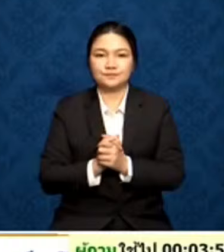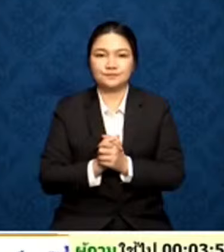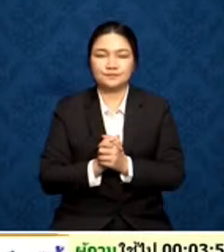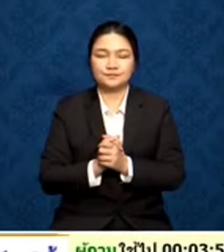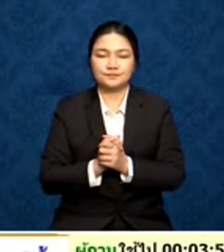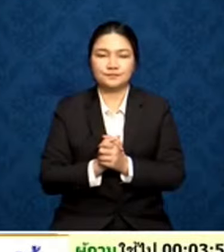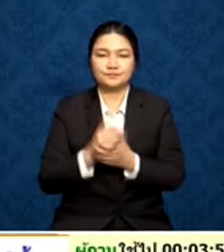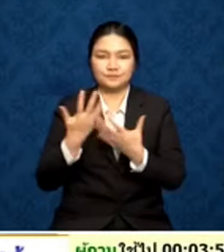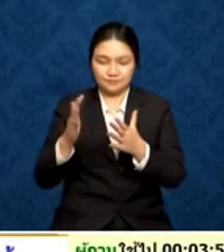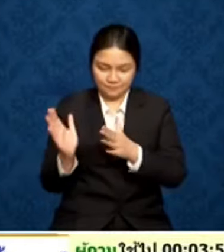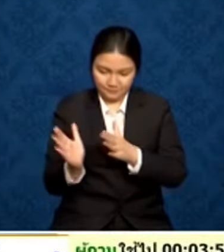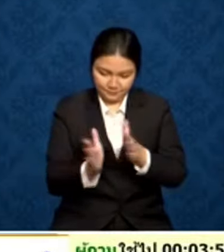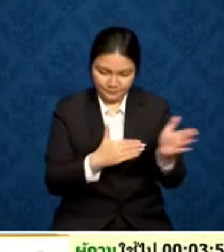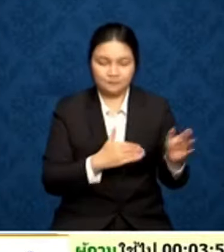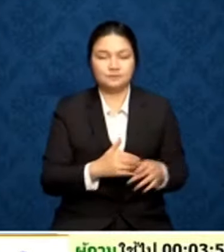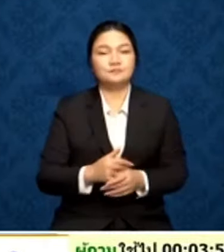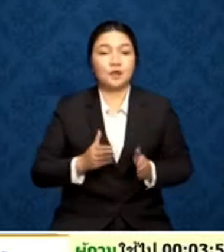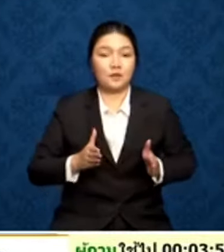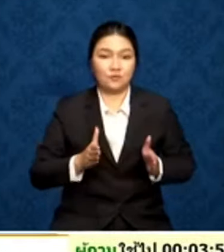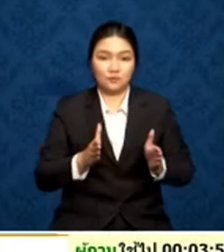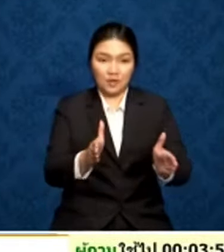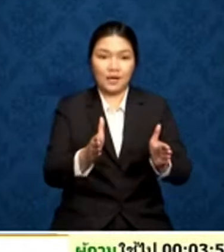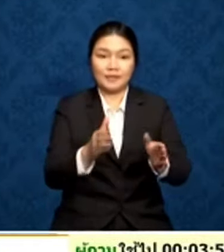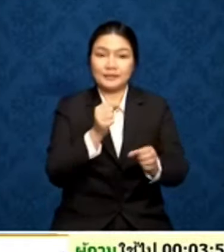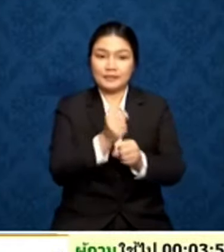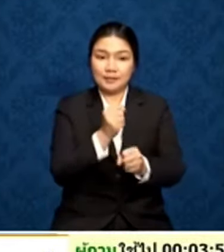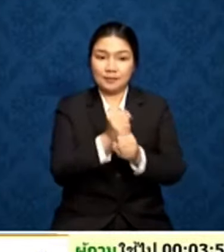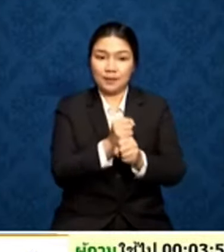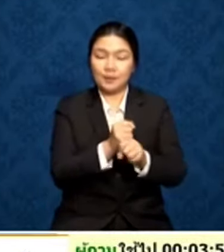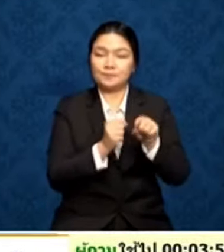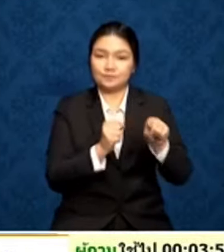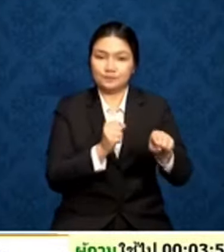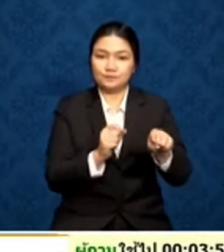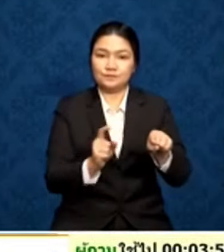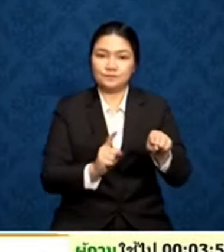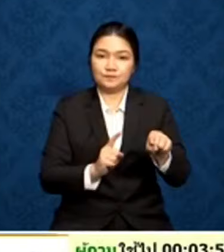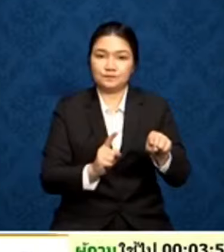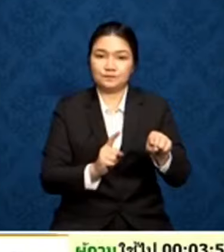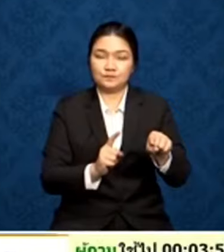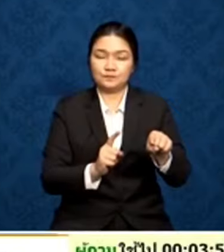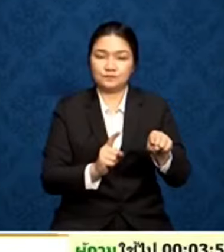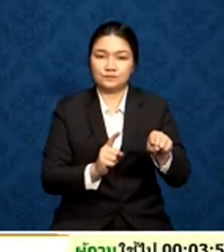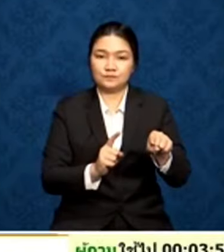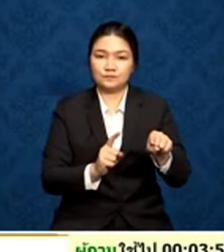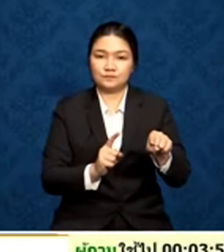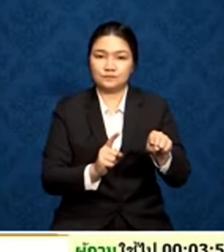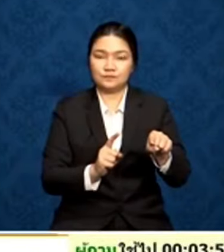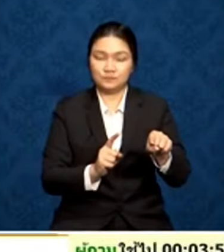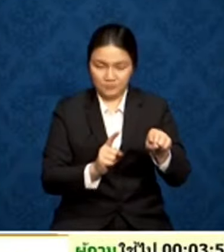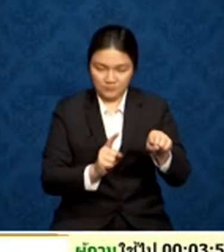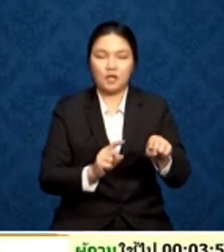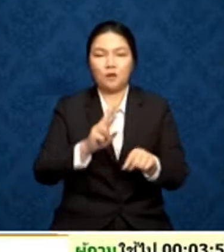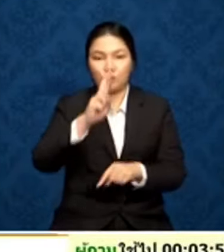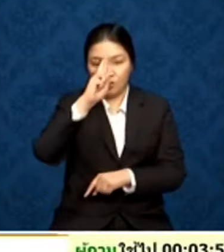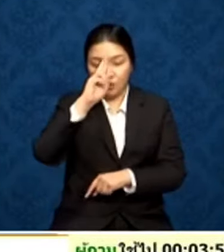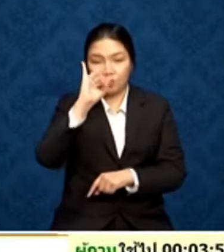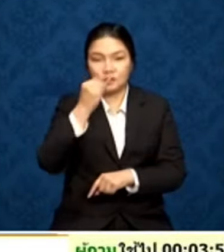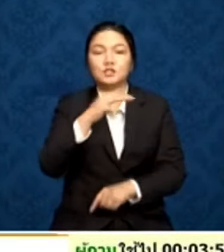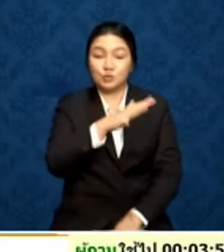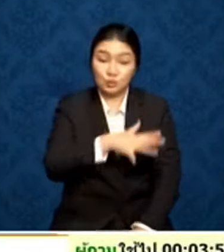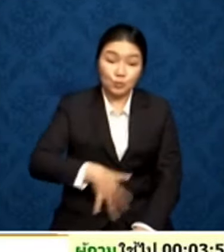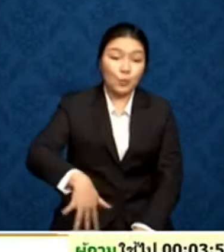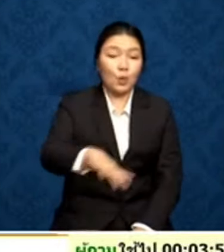งานที่เกี่ยวข้องเกี่ยวกับจิตเวชที่เกี่ยวกับประชาชนทั่วไปที่ไม่เกี่ยวข้องกับยาเส